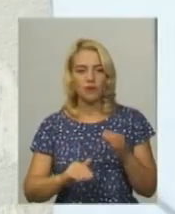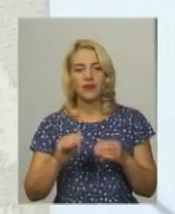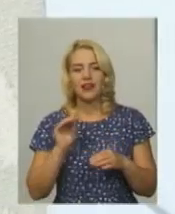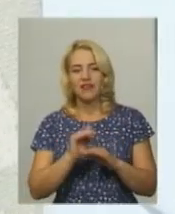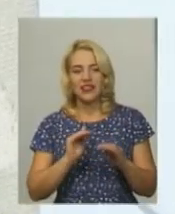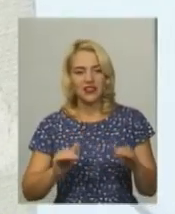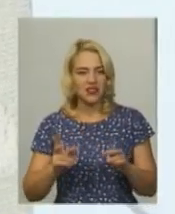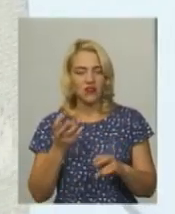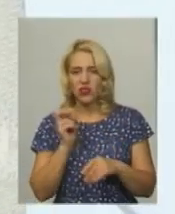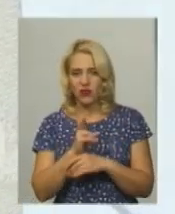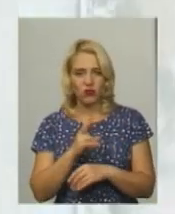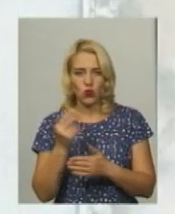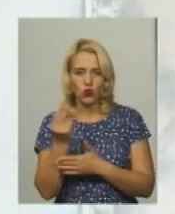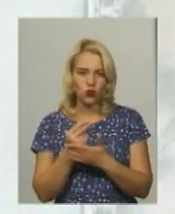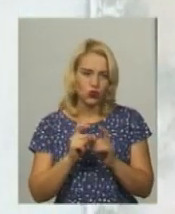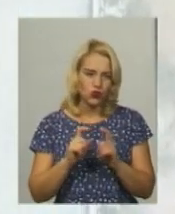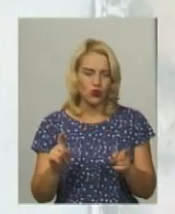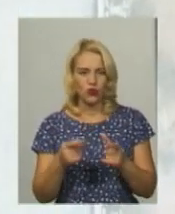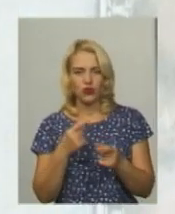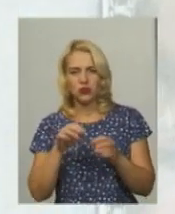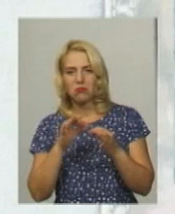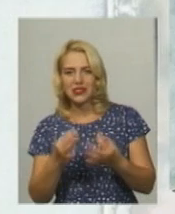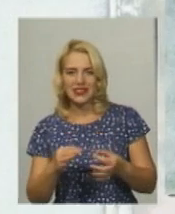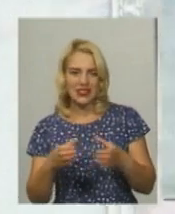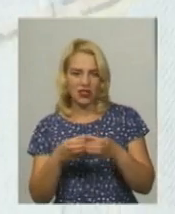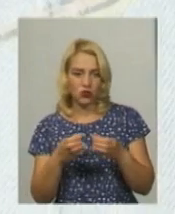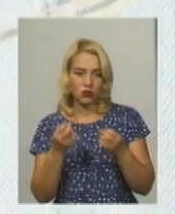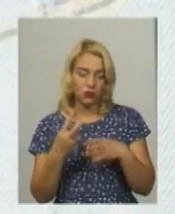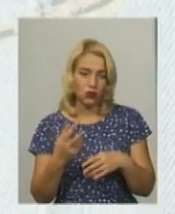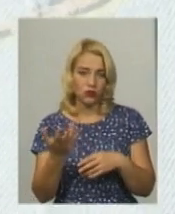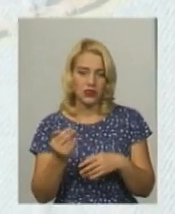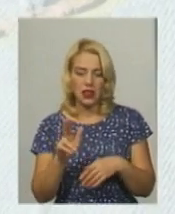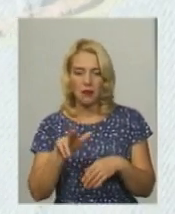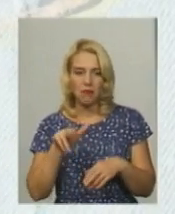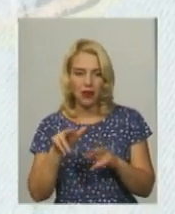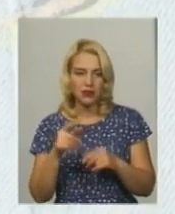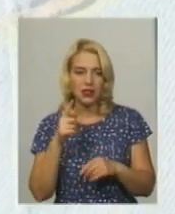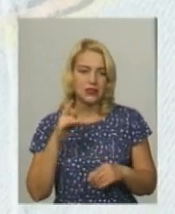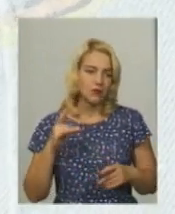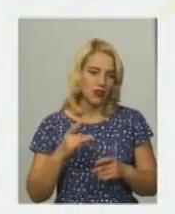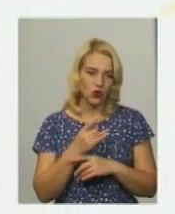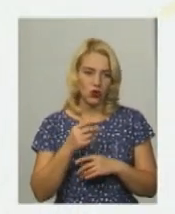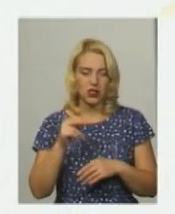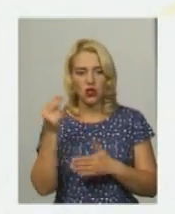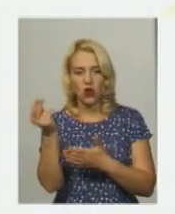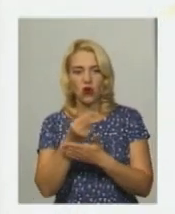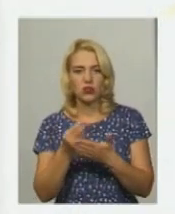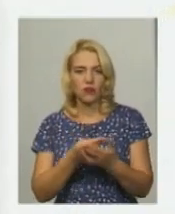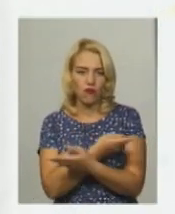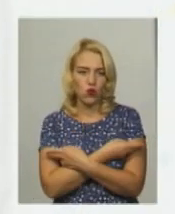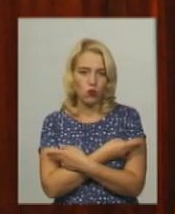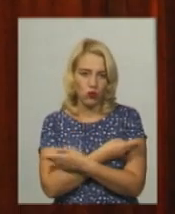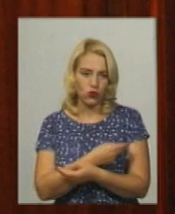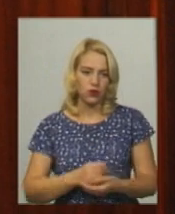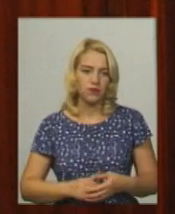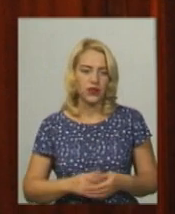відвідувала художньої школи чи мистецьких гуртків. Просто одного разу взяла до рук пензля та з першого разу без помарок розмалювала її футболку, яка стала її